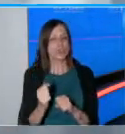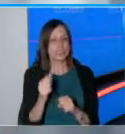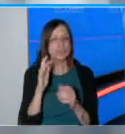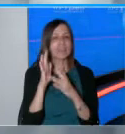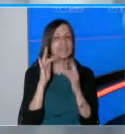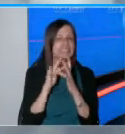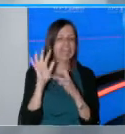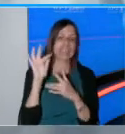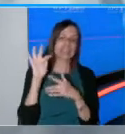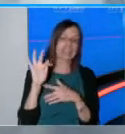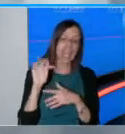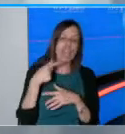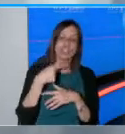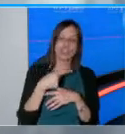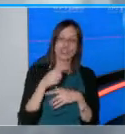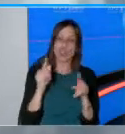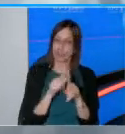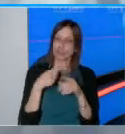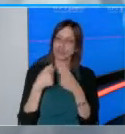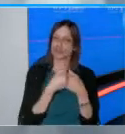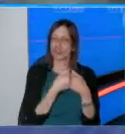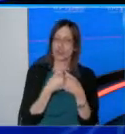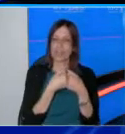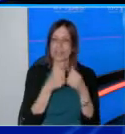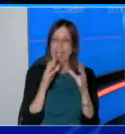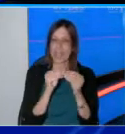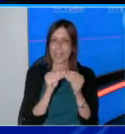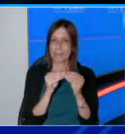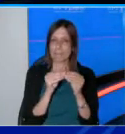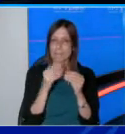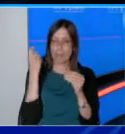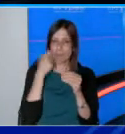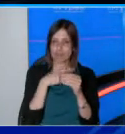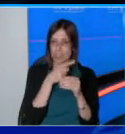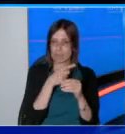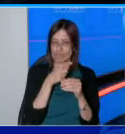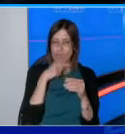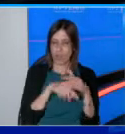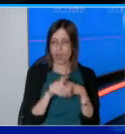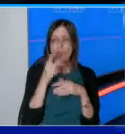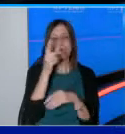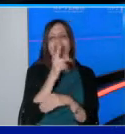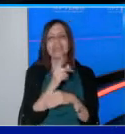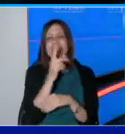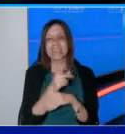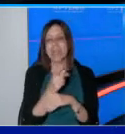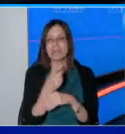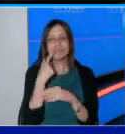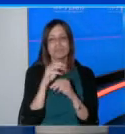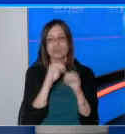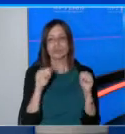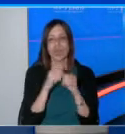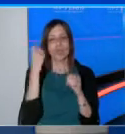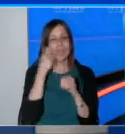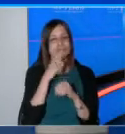בטירה, בג'לג'וליה, כמו שהתמודדת okay, עם טלב, הפושעים? שנייה, טלב, תעצור רגע. משפחות הפשע טלב, בבת ים. טלב, בבת ים, טלב, בבת